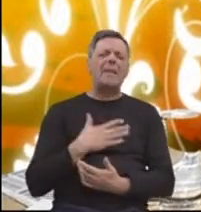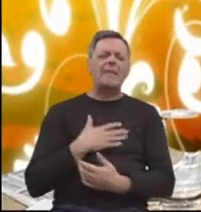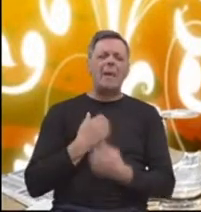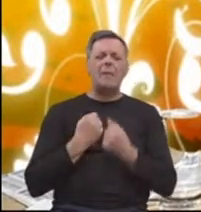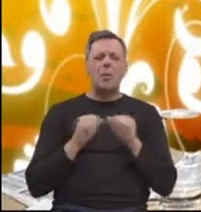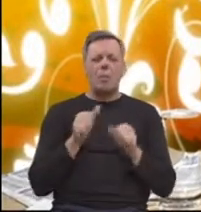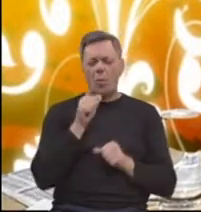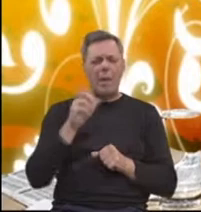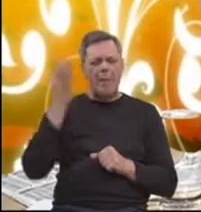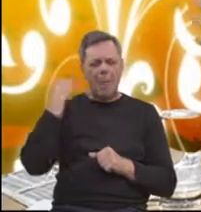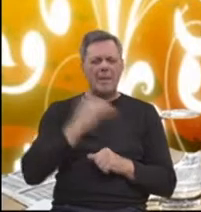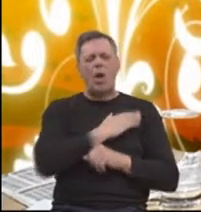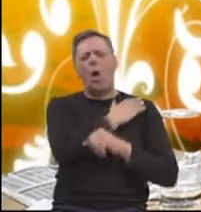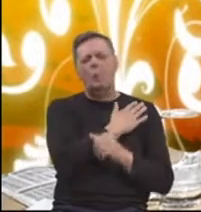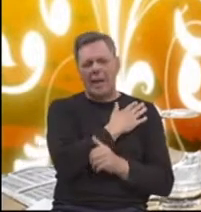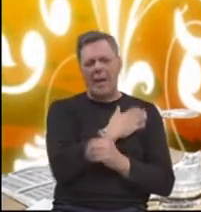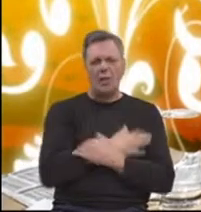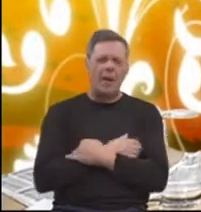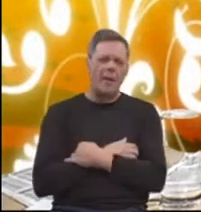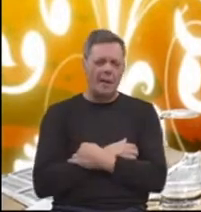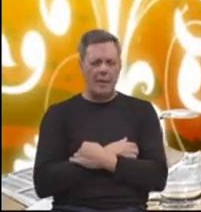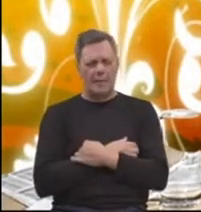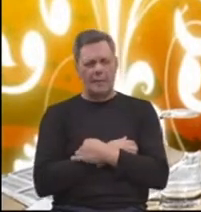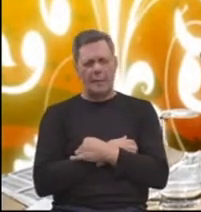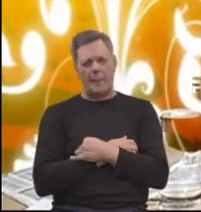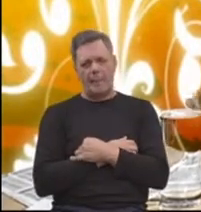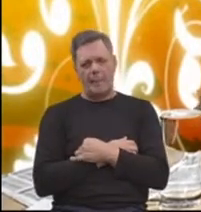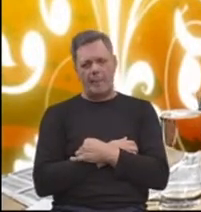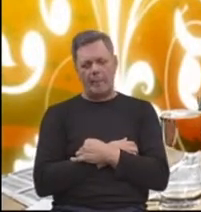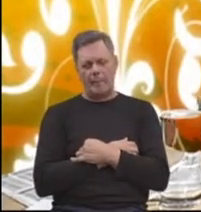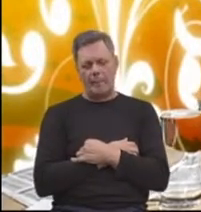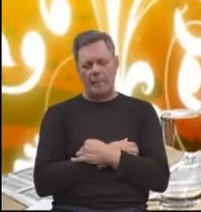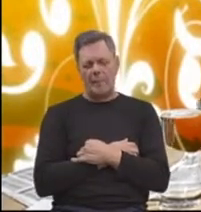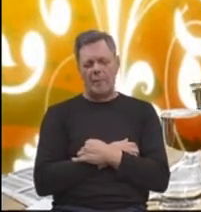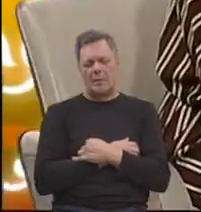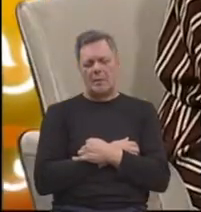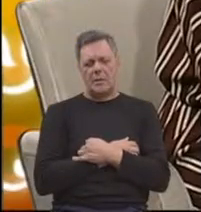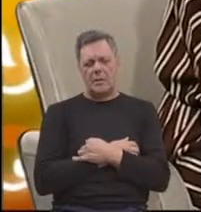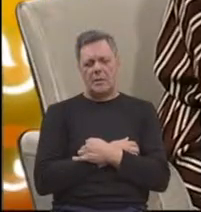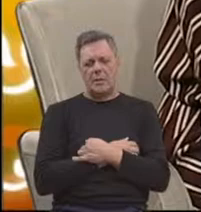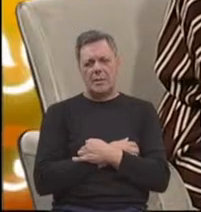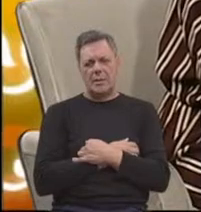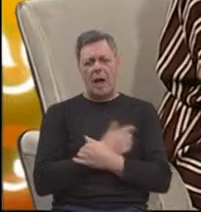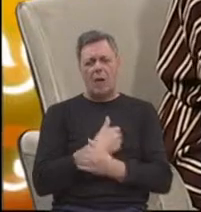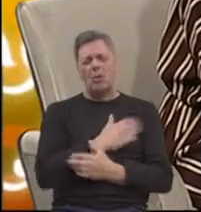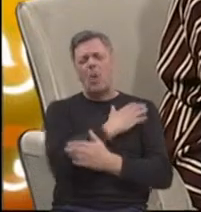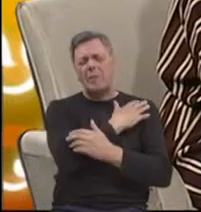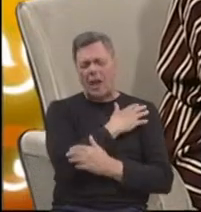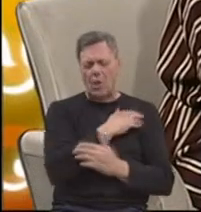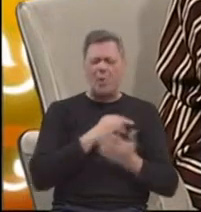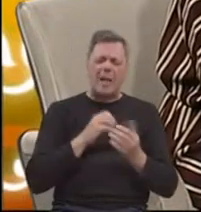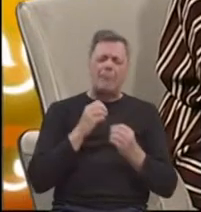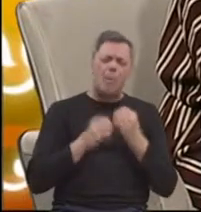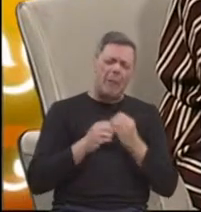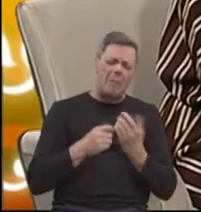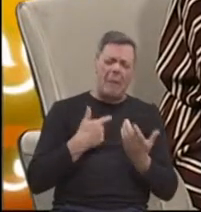i ne biti opterećen tim apsolutnim, jer apsolutnog nema. Dok se mi opterećujemo sa nekim zapravo problemima na